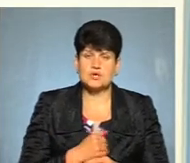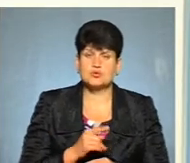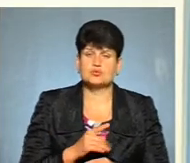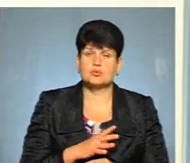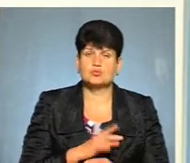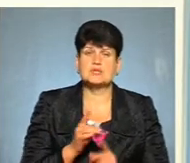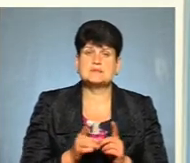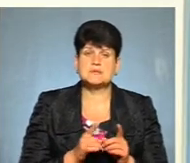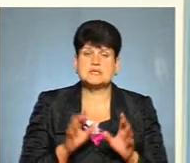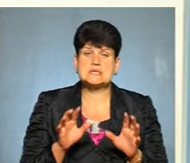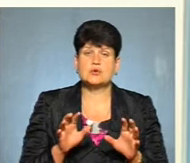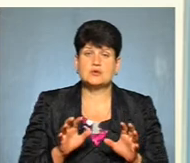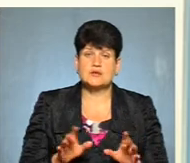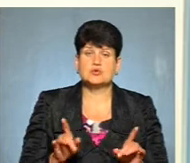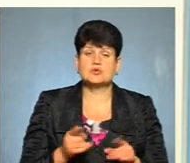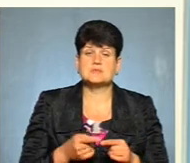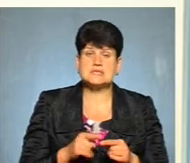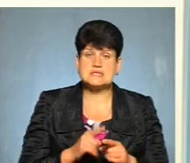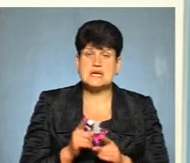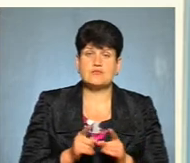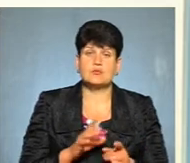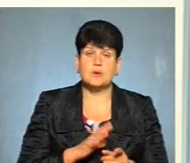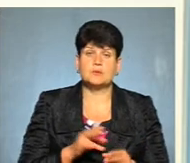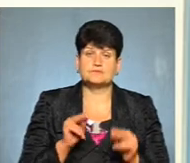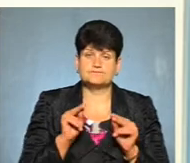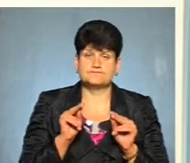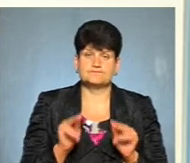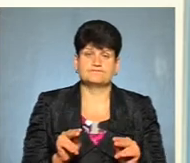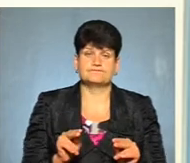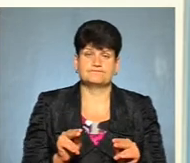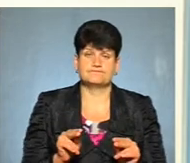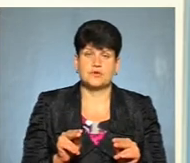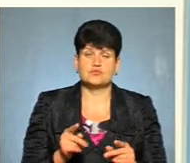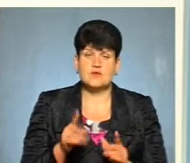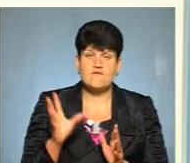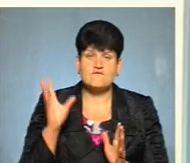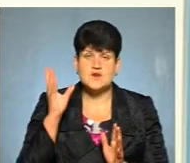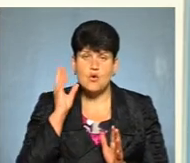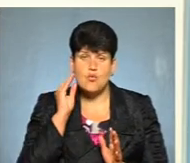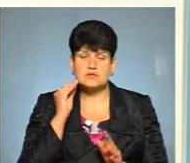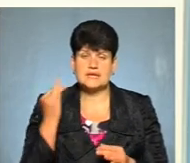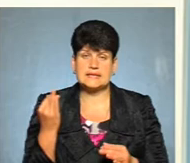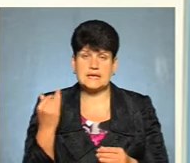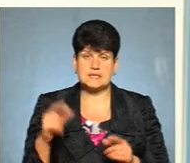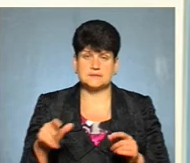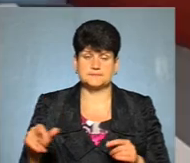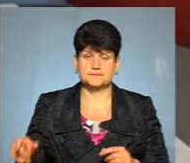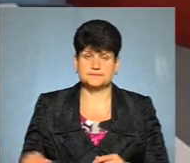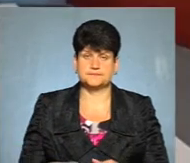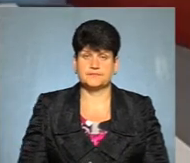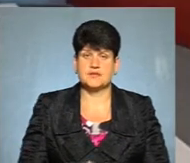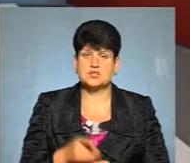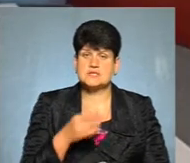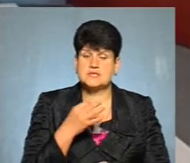зміна трудового законодавства, але щоб ця реформа була справедливою, аби вона враховувала інтереси сторін. Чи висловили ви